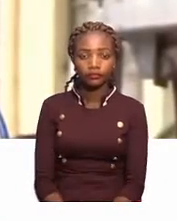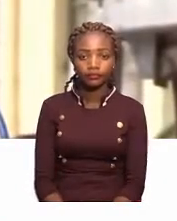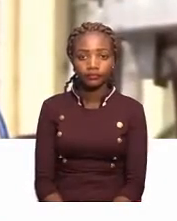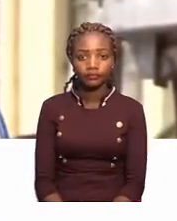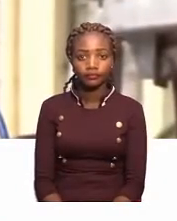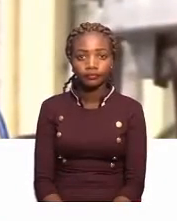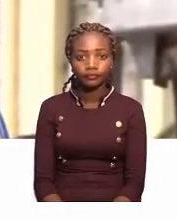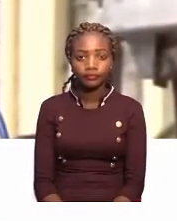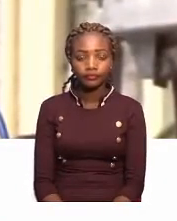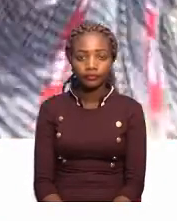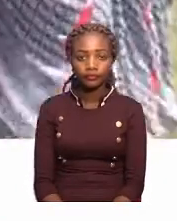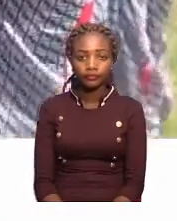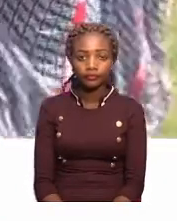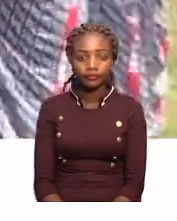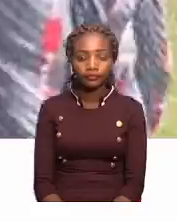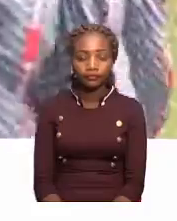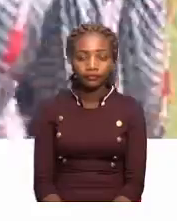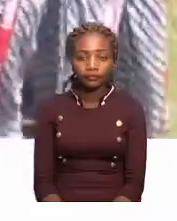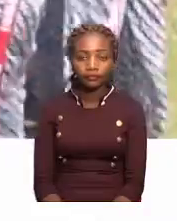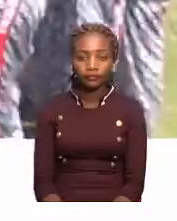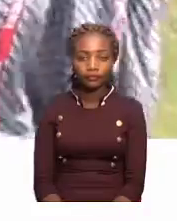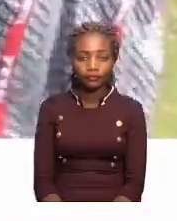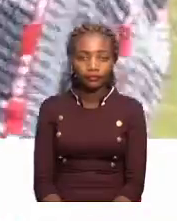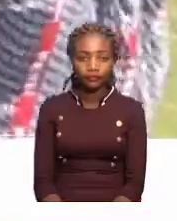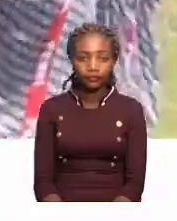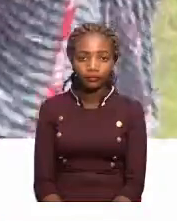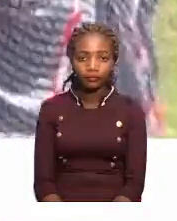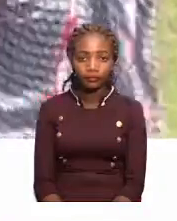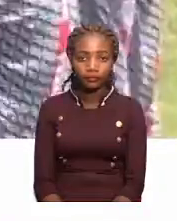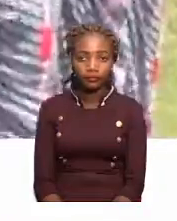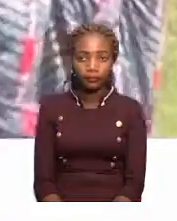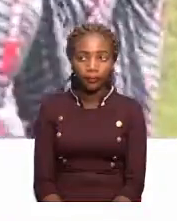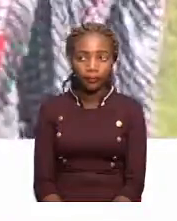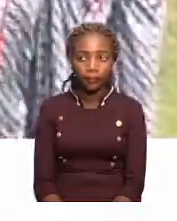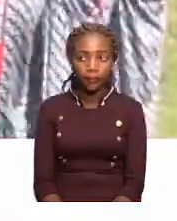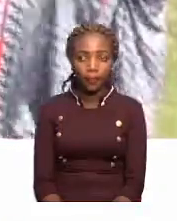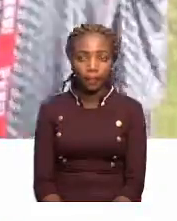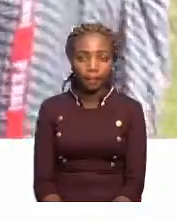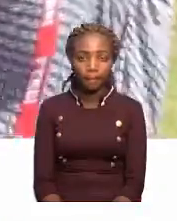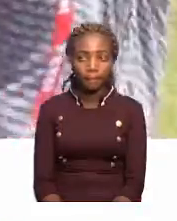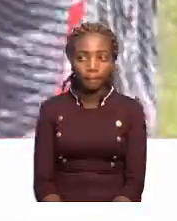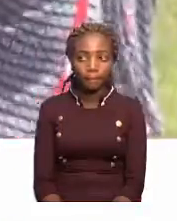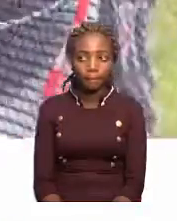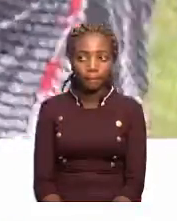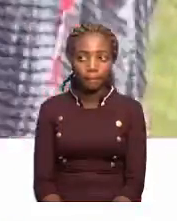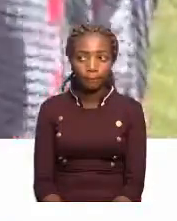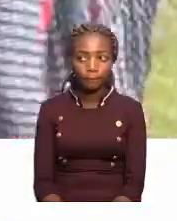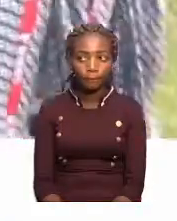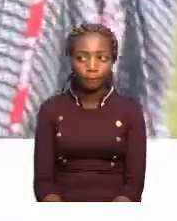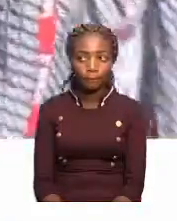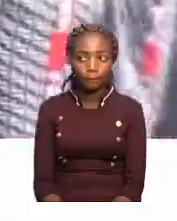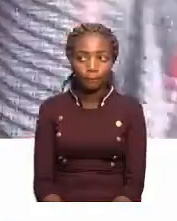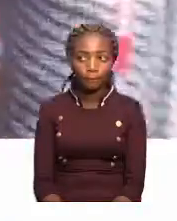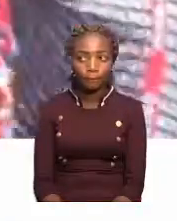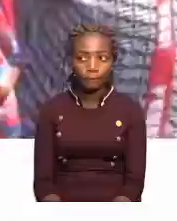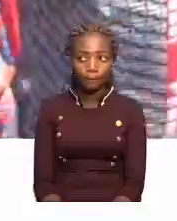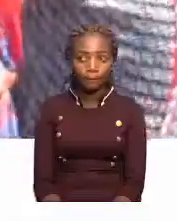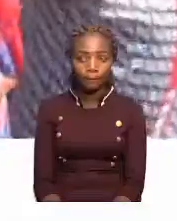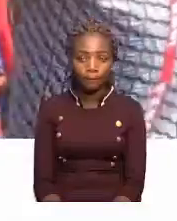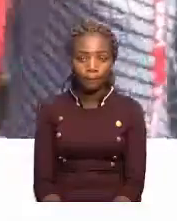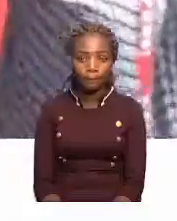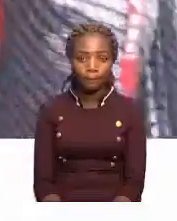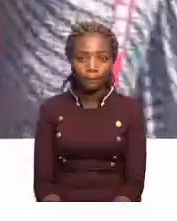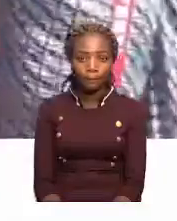mambo mengine. Kutoka kaunti ya Bungoma, nikiripotia TV 47. Mie ni Mike Kagwanga.